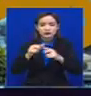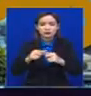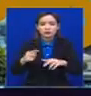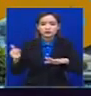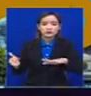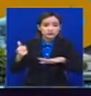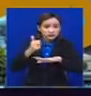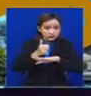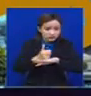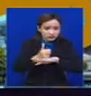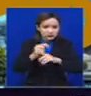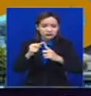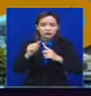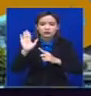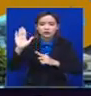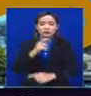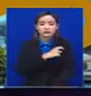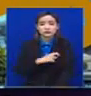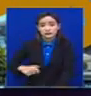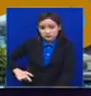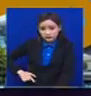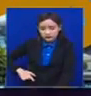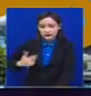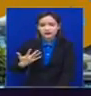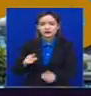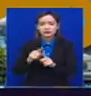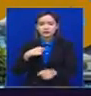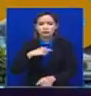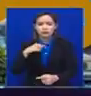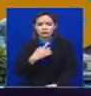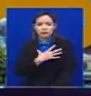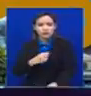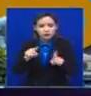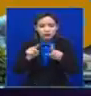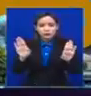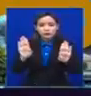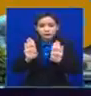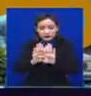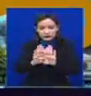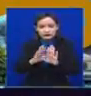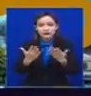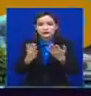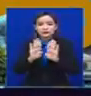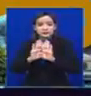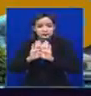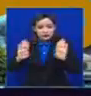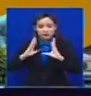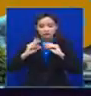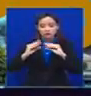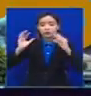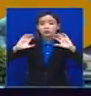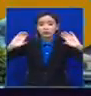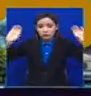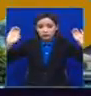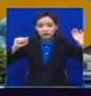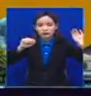สำเร็จราชการแทนพระองค์การให้ความเห็นชอบในการปิดสมัยประชุมและการเปิดประชุมรัฐสภาการพิ